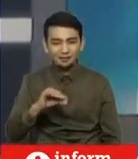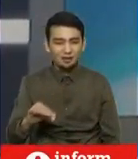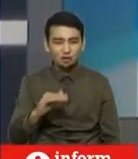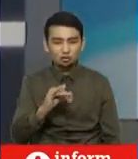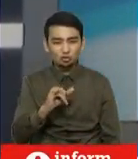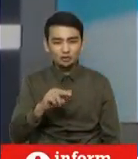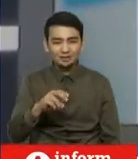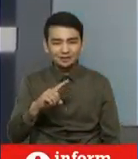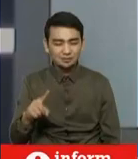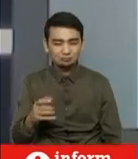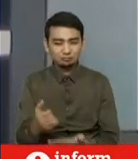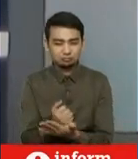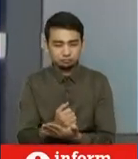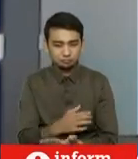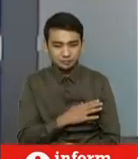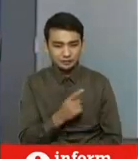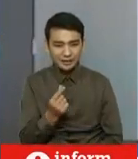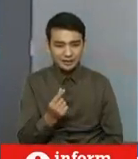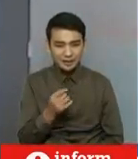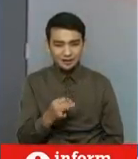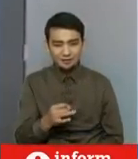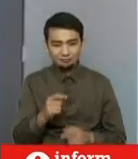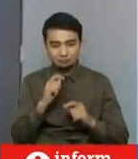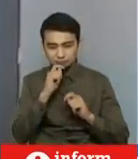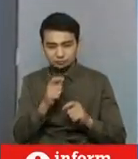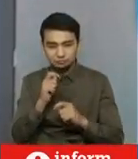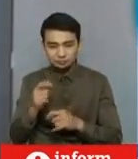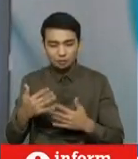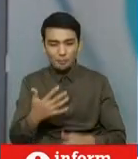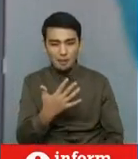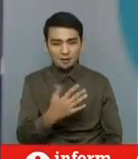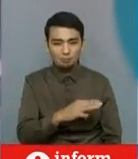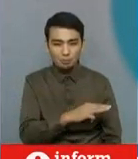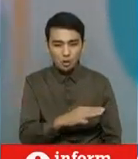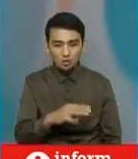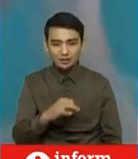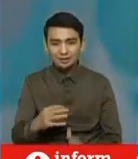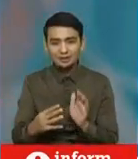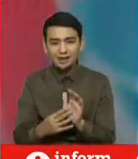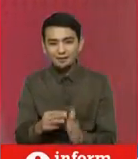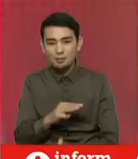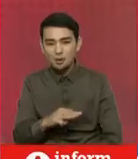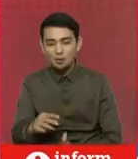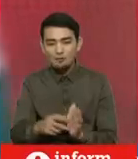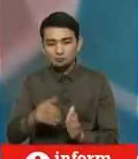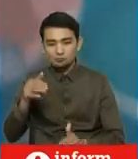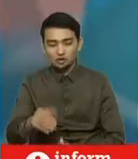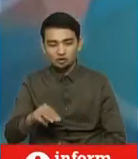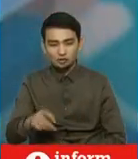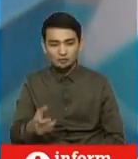выиграли денежный приз победителям вручили сертификаты на сумму 5 млн и 9.800 000 теньге